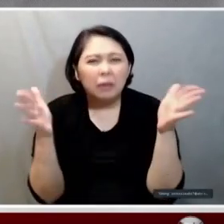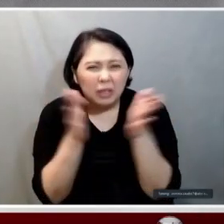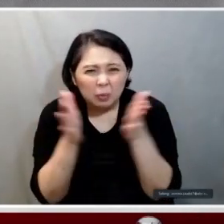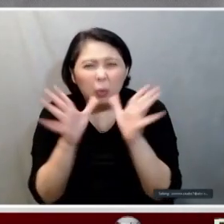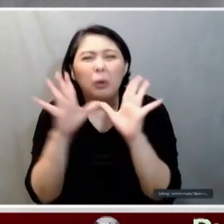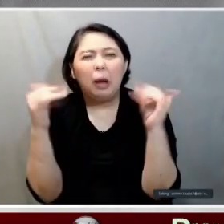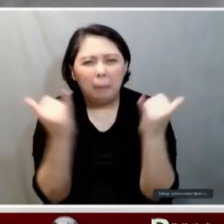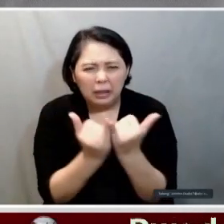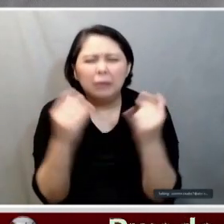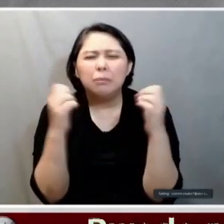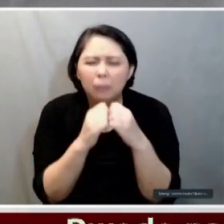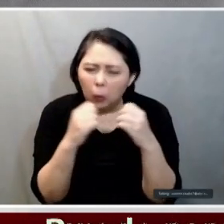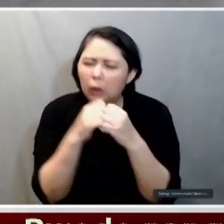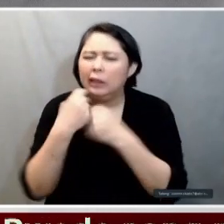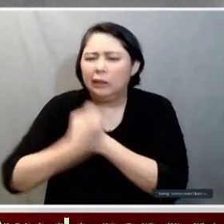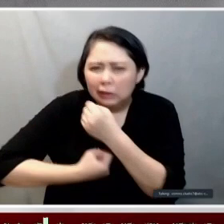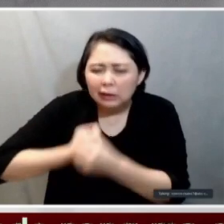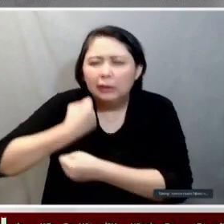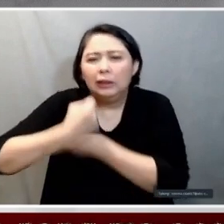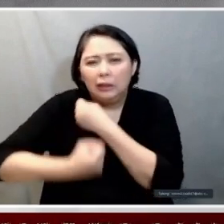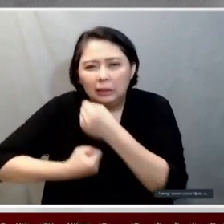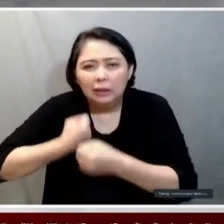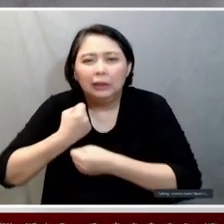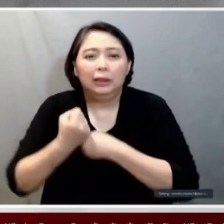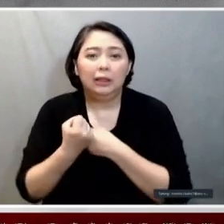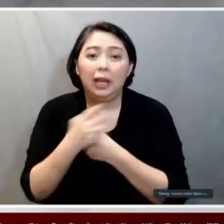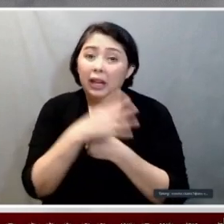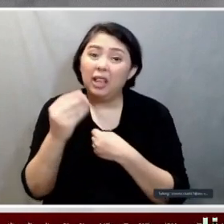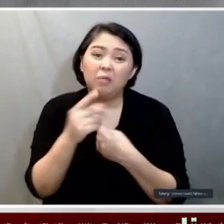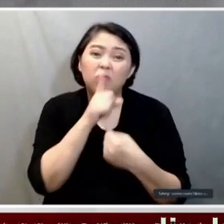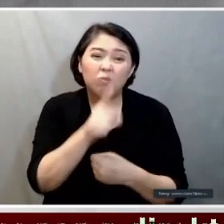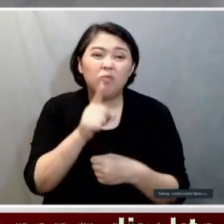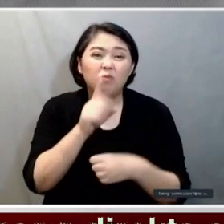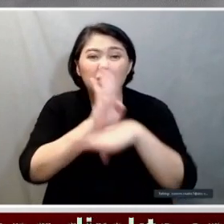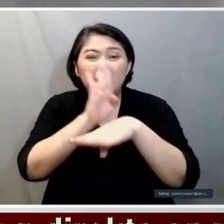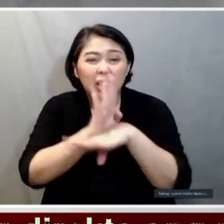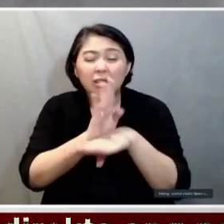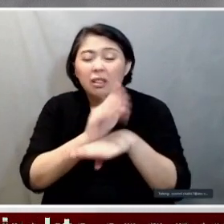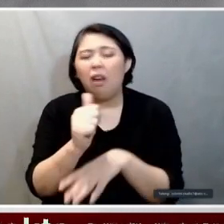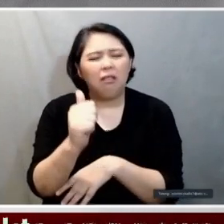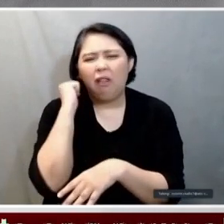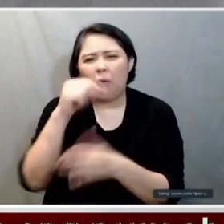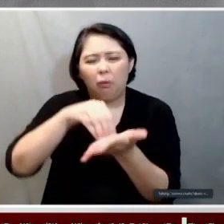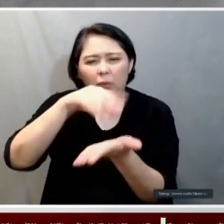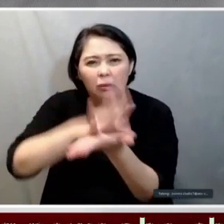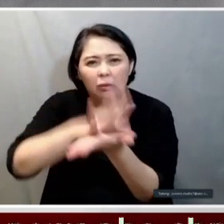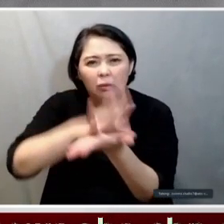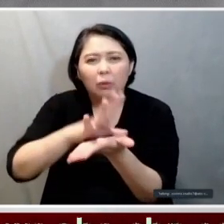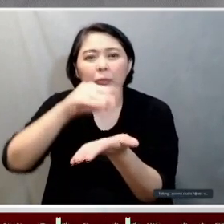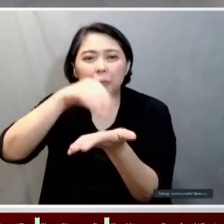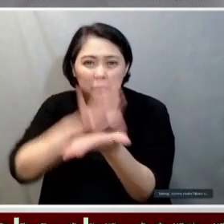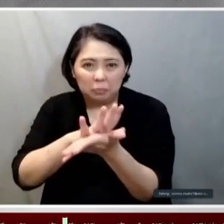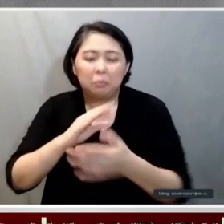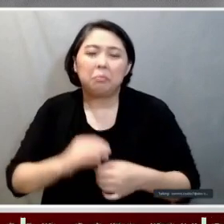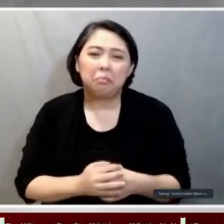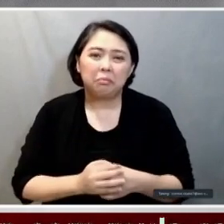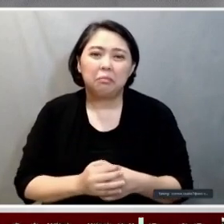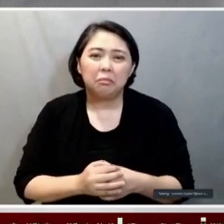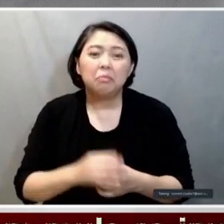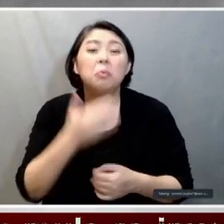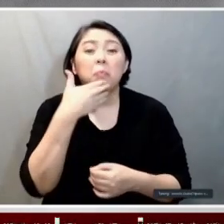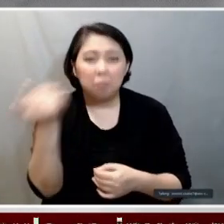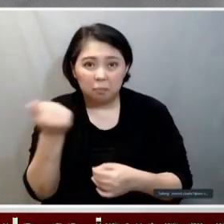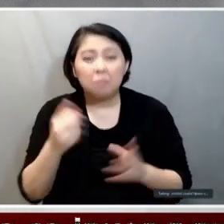nang bumalik. Tayo na rin umutang, tayo nagpapabigay ng pera sa CCT. Bakit di mabigay rin